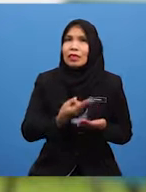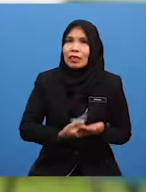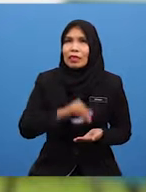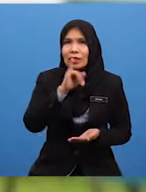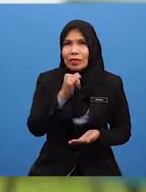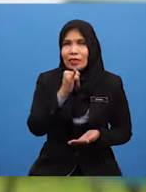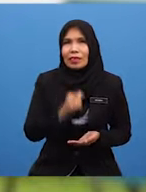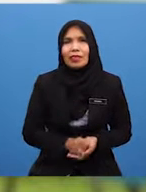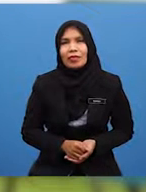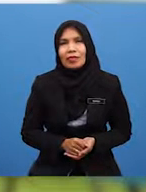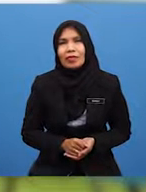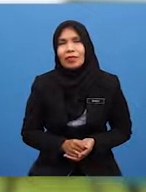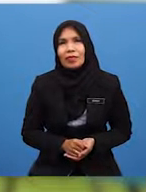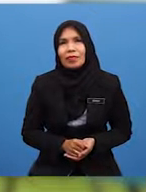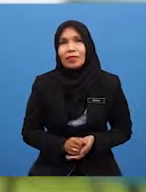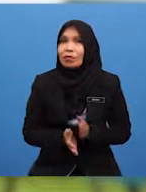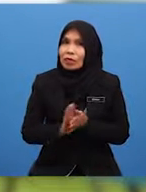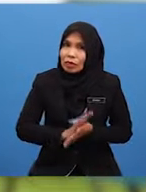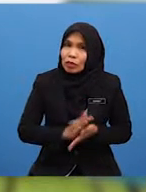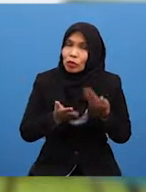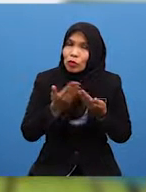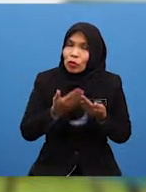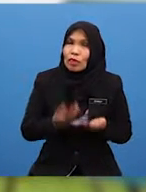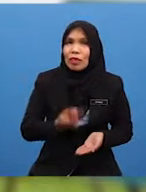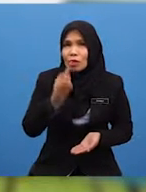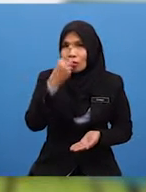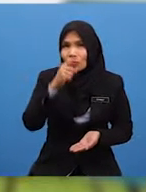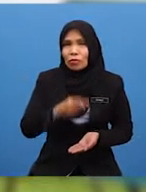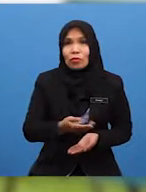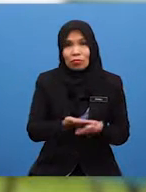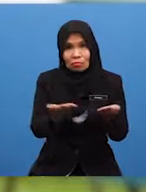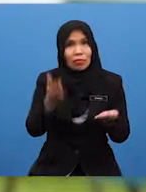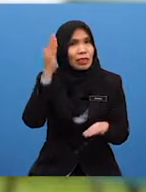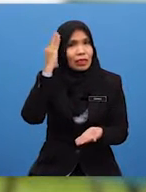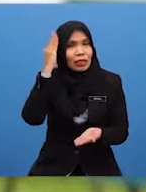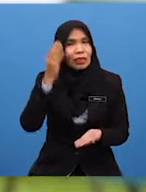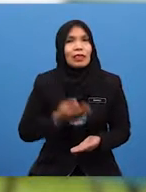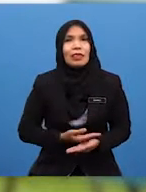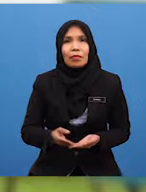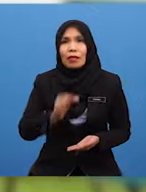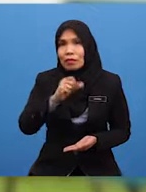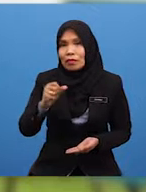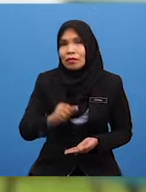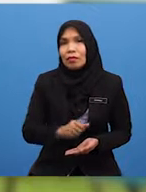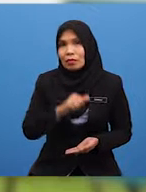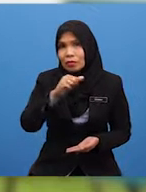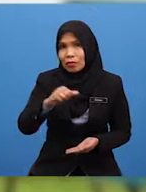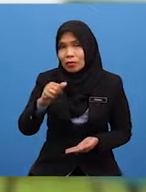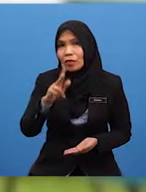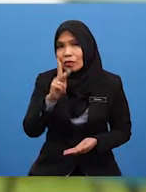untuk kamu mengingat titik Braille bagi huruf K sehingga T. Ini